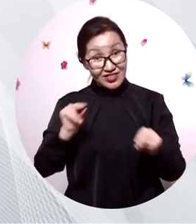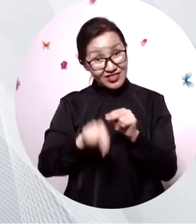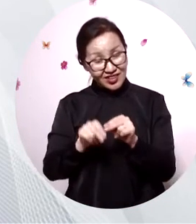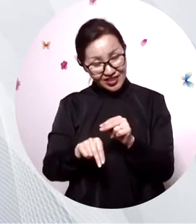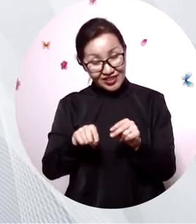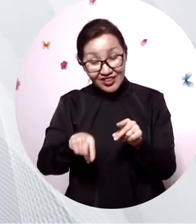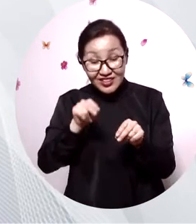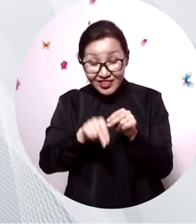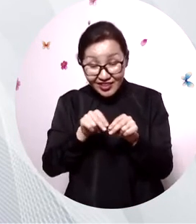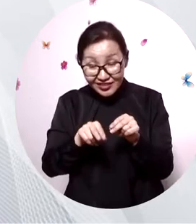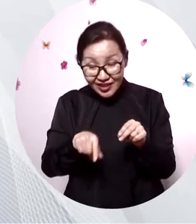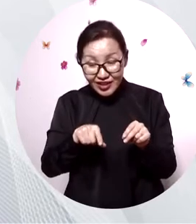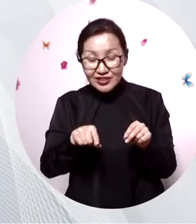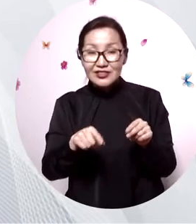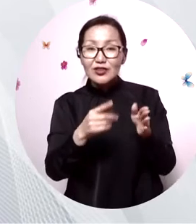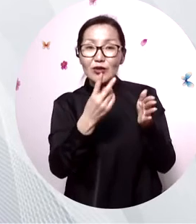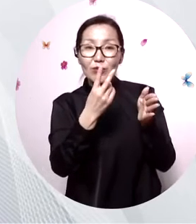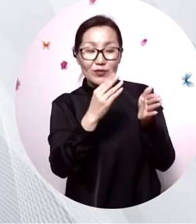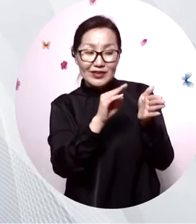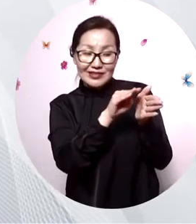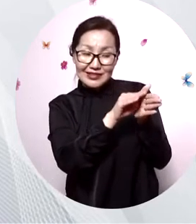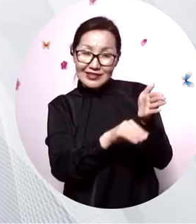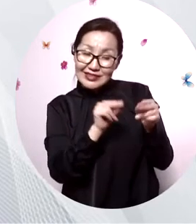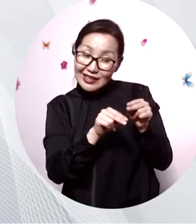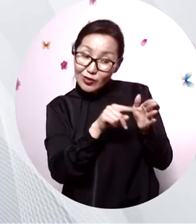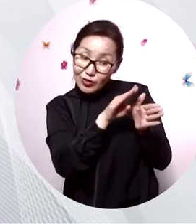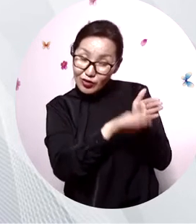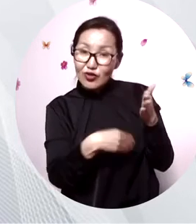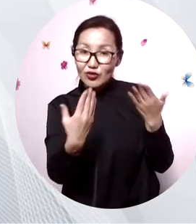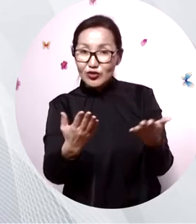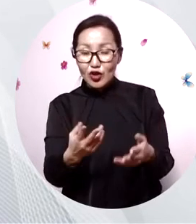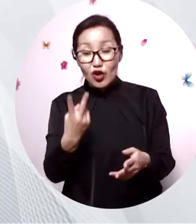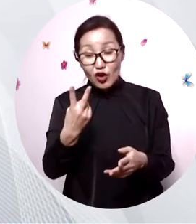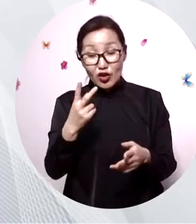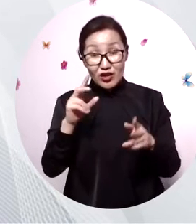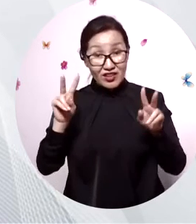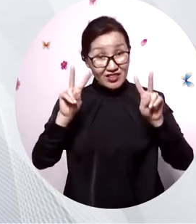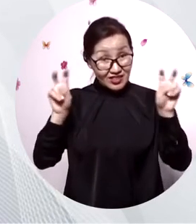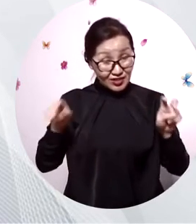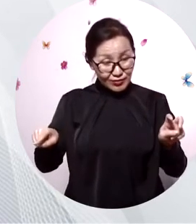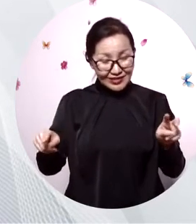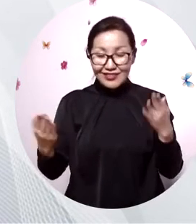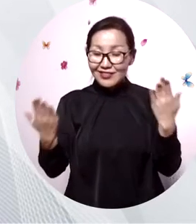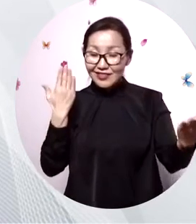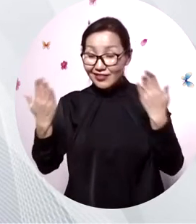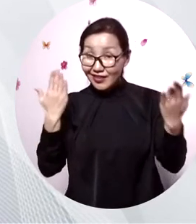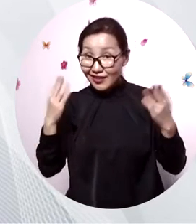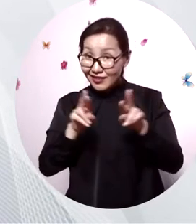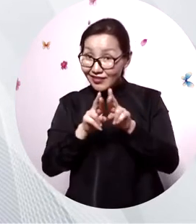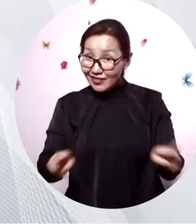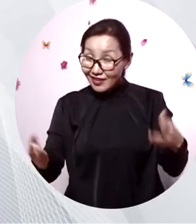Шалгахдаа багш нь ийм шалгуурыг босруулсан байгаа. Хоёр ихийн ялгаатай талыг гаргаж чадсан